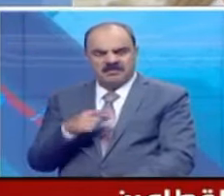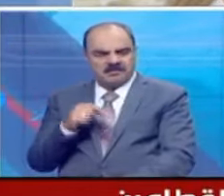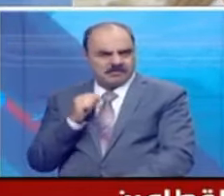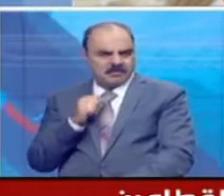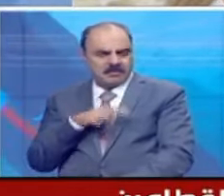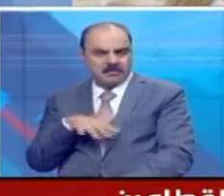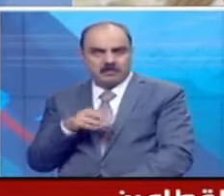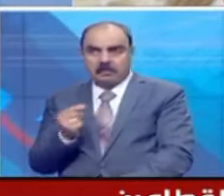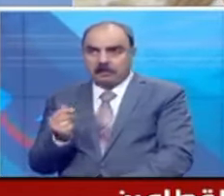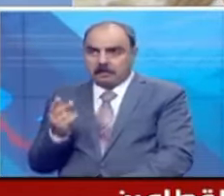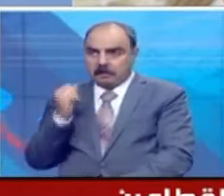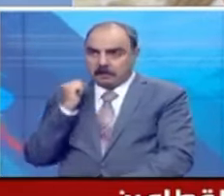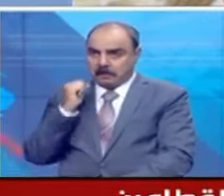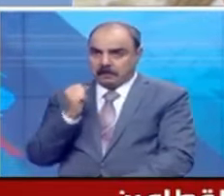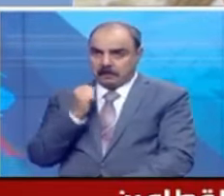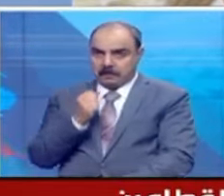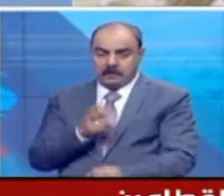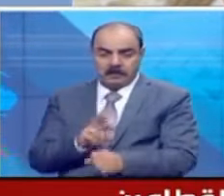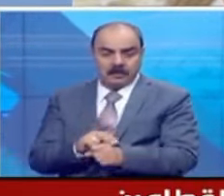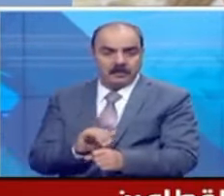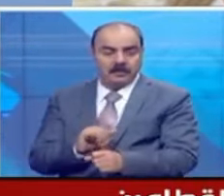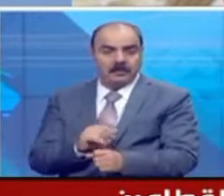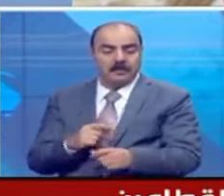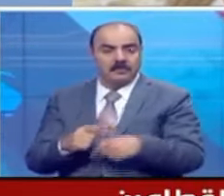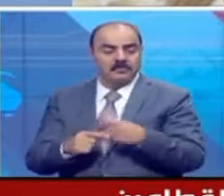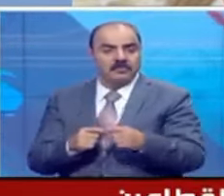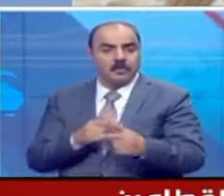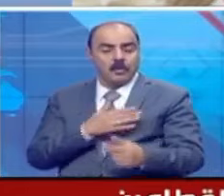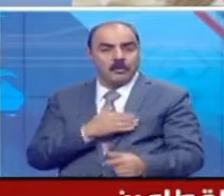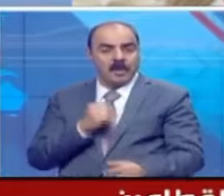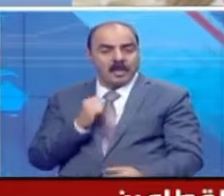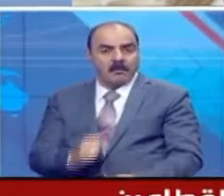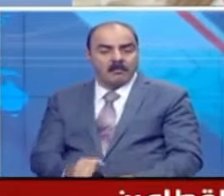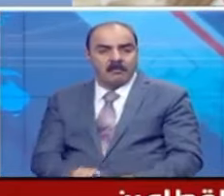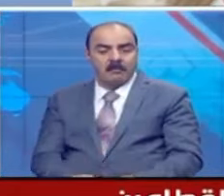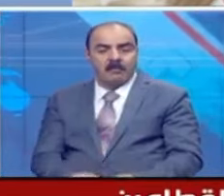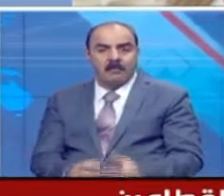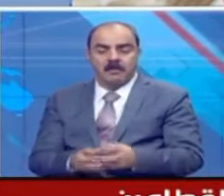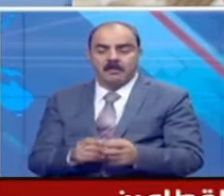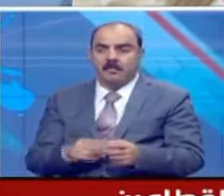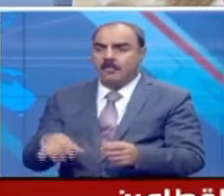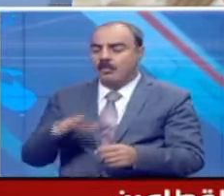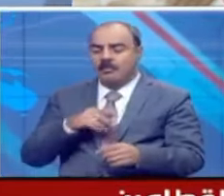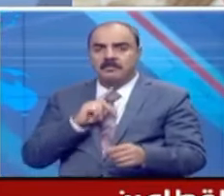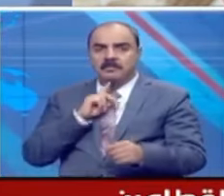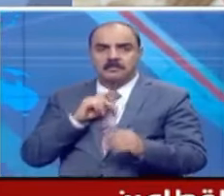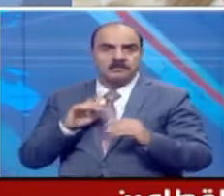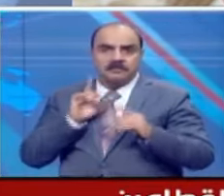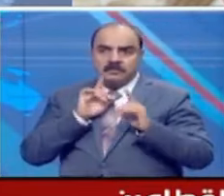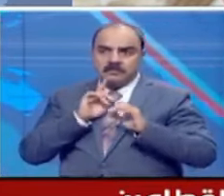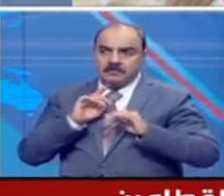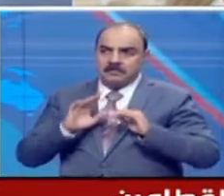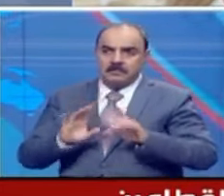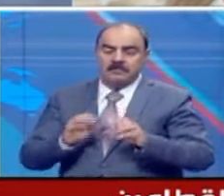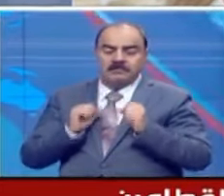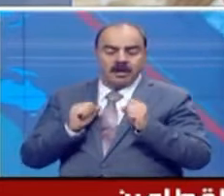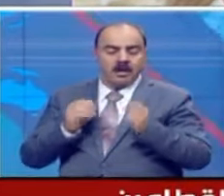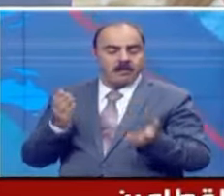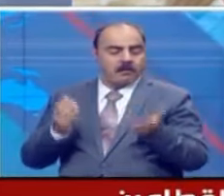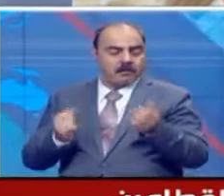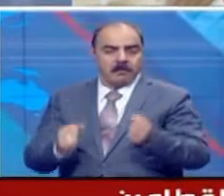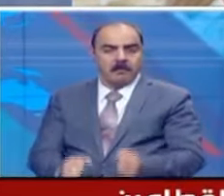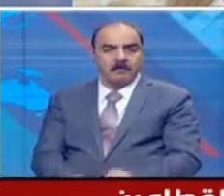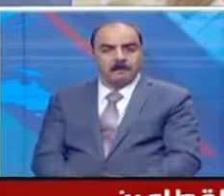كان الاقتصادية اللي سواء كانت تمر بها الدولة المصرية أو المنطقة بشكل كامل. فأعتقد